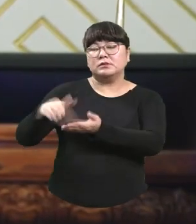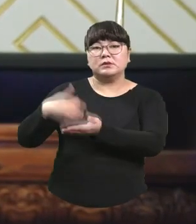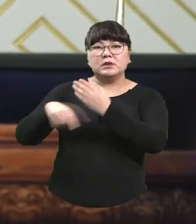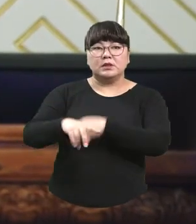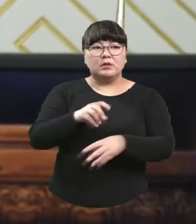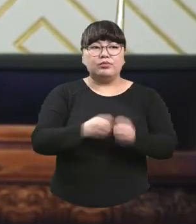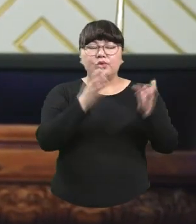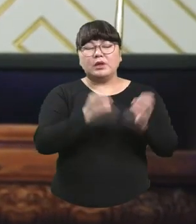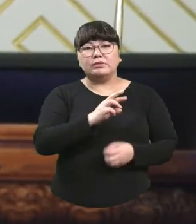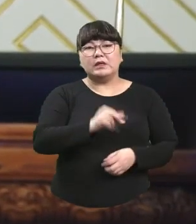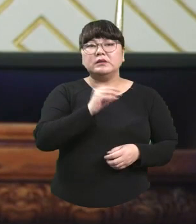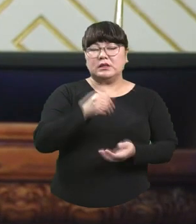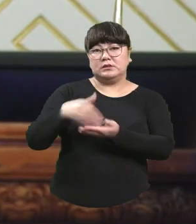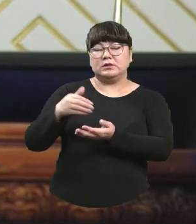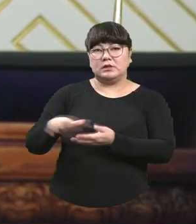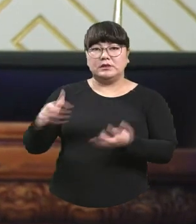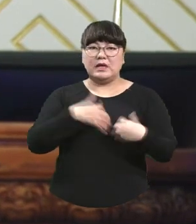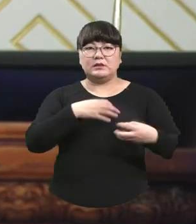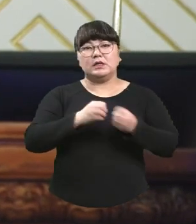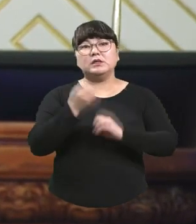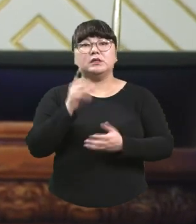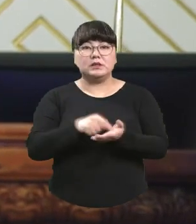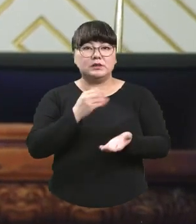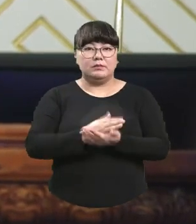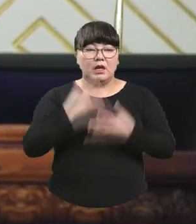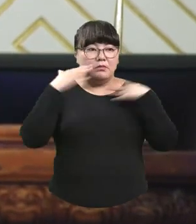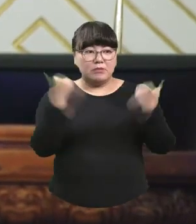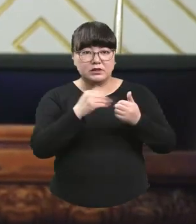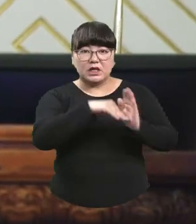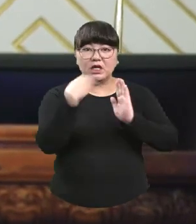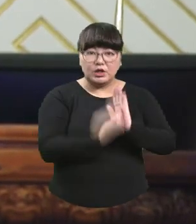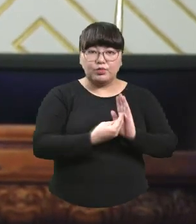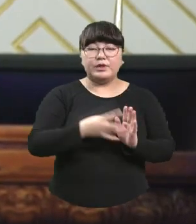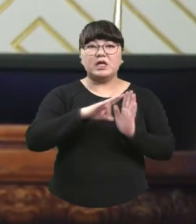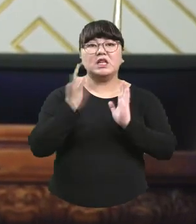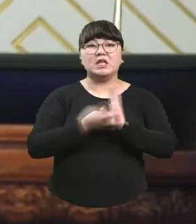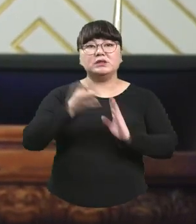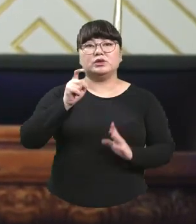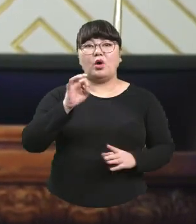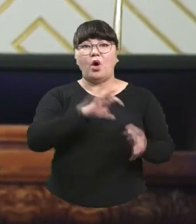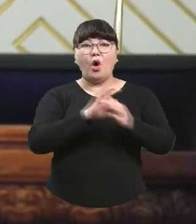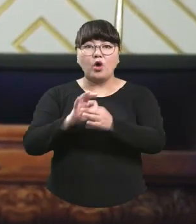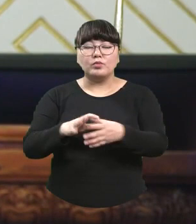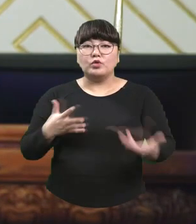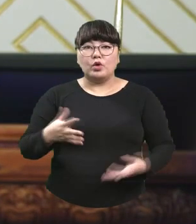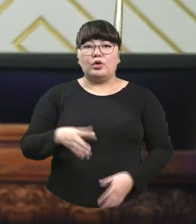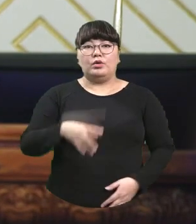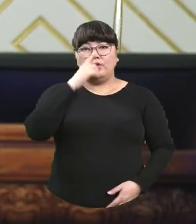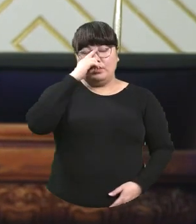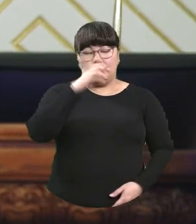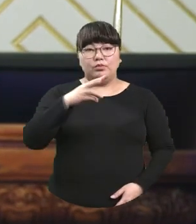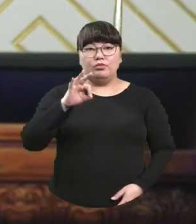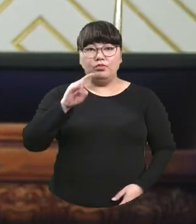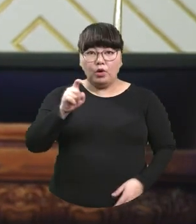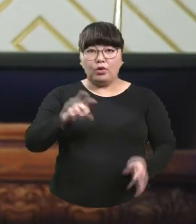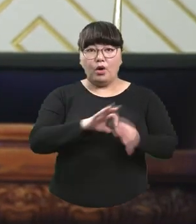дээр түүхий төлөвлөлийн тогтолцоо одоо шуурхай ажиллах хэрэгтэй. Малчин өрхөдийн нэгдсэн холбоо буюу мөнх холбоог